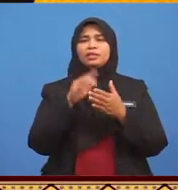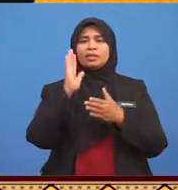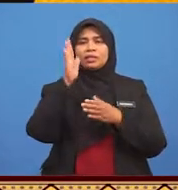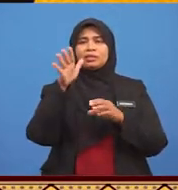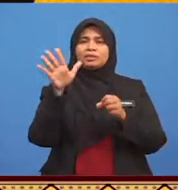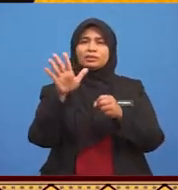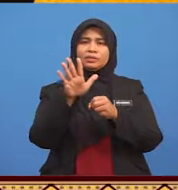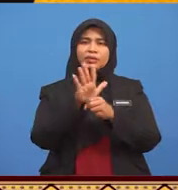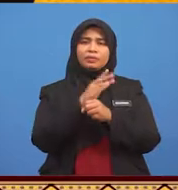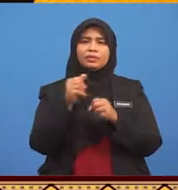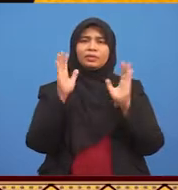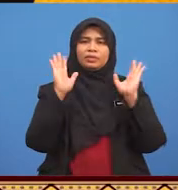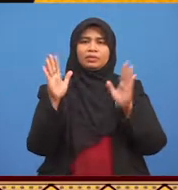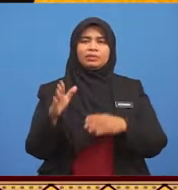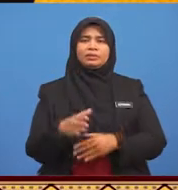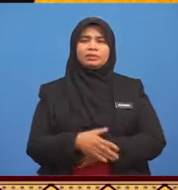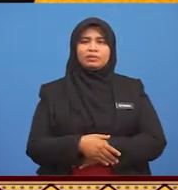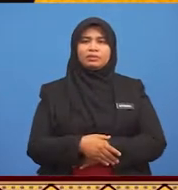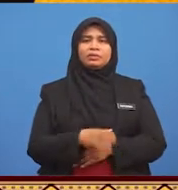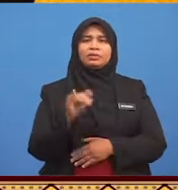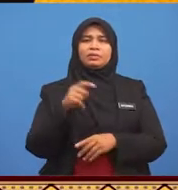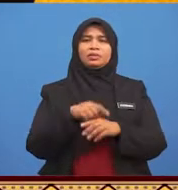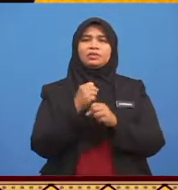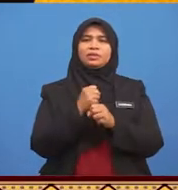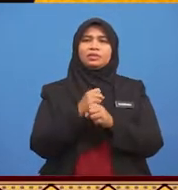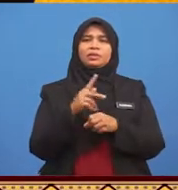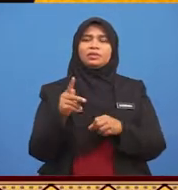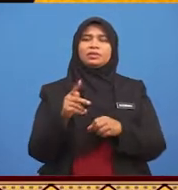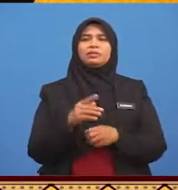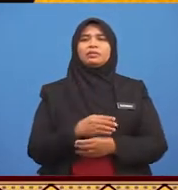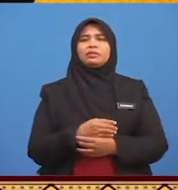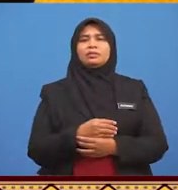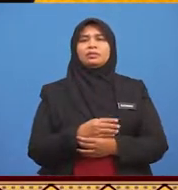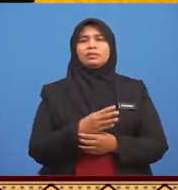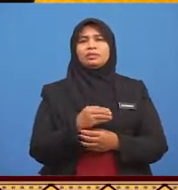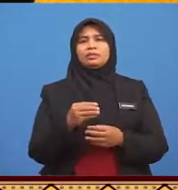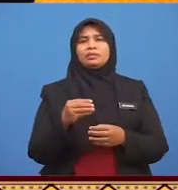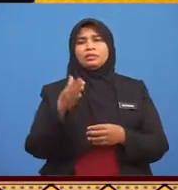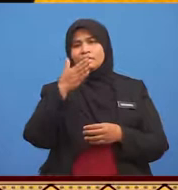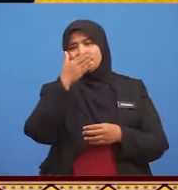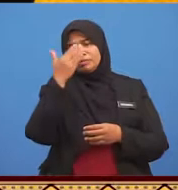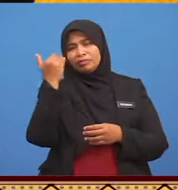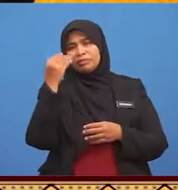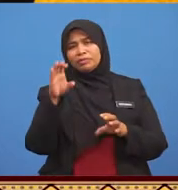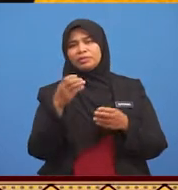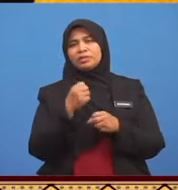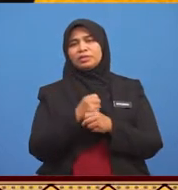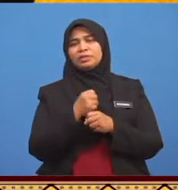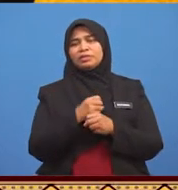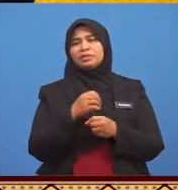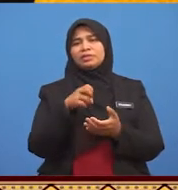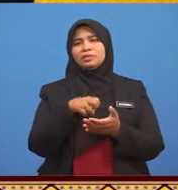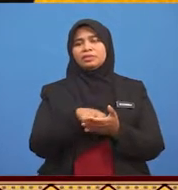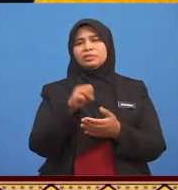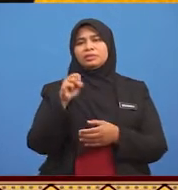menyempurnakan solat yang dikerjakan. Namun, jika terlupa pula untuk melakukan sujud sahwi sebelum solat, solat